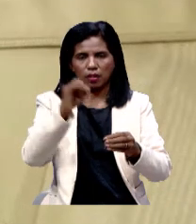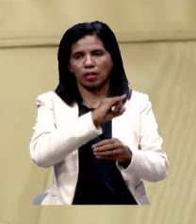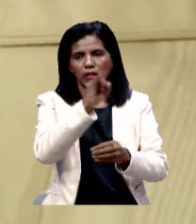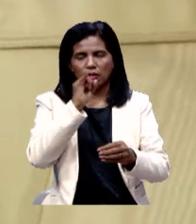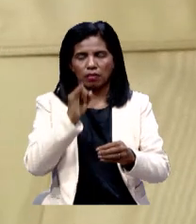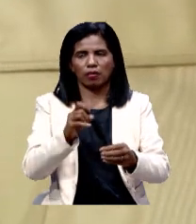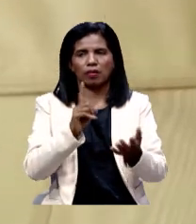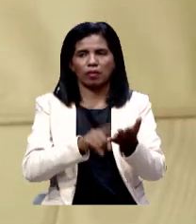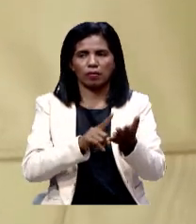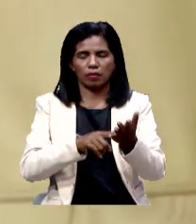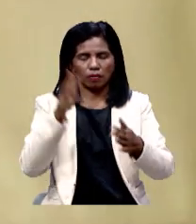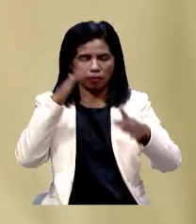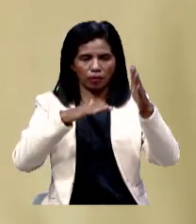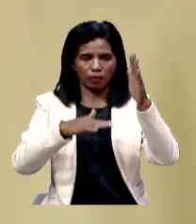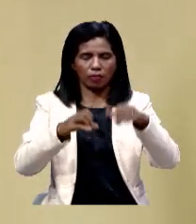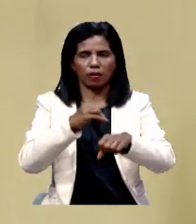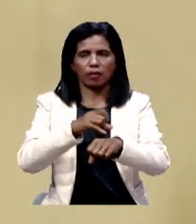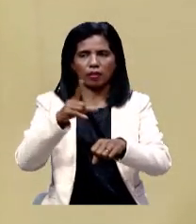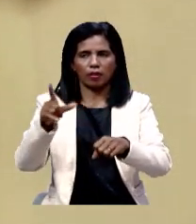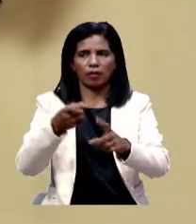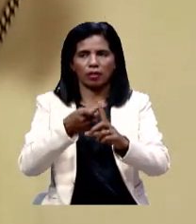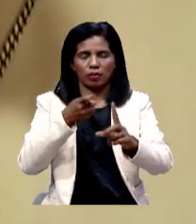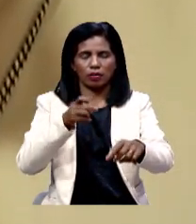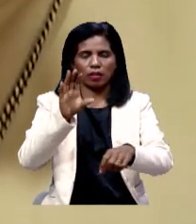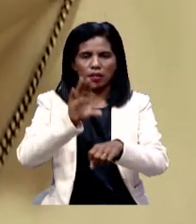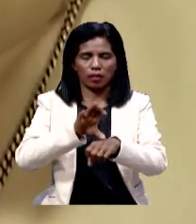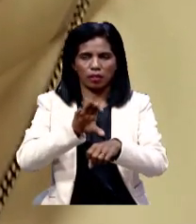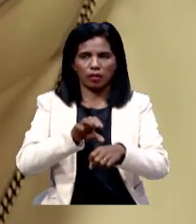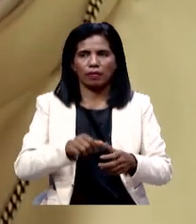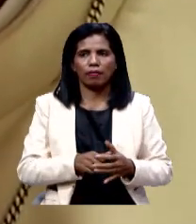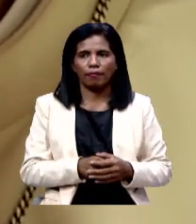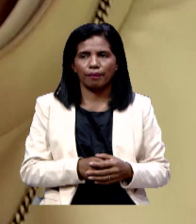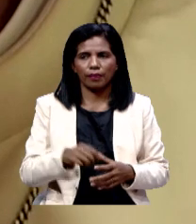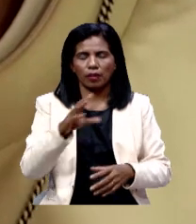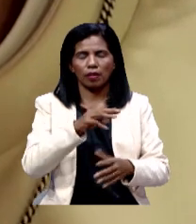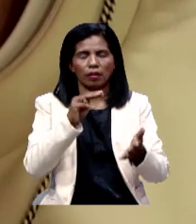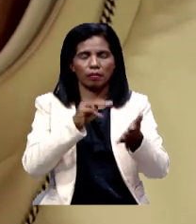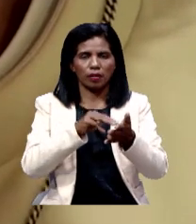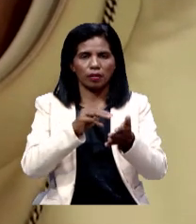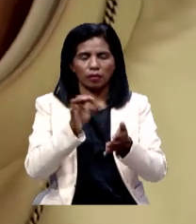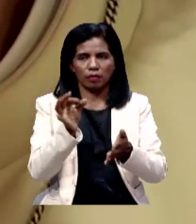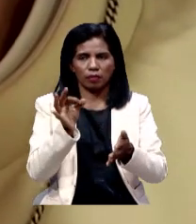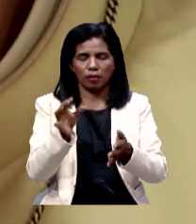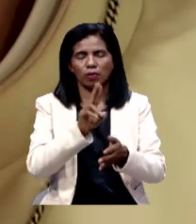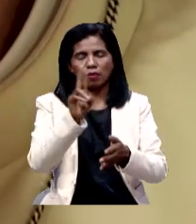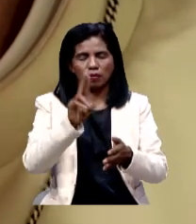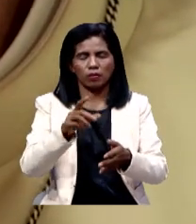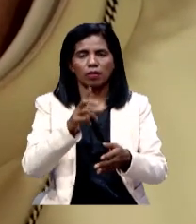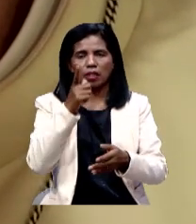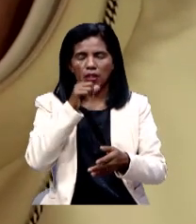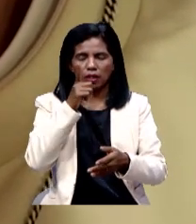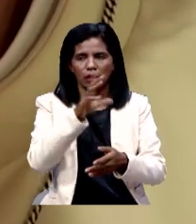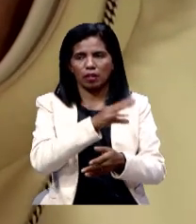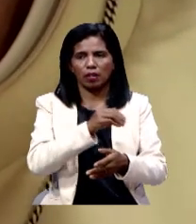hori discute problema internacional husi isu igreza. Entrevista ho minuto se anulune usa liang italiano la ho